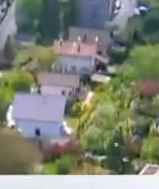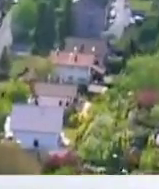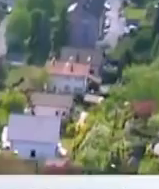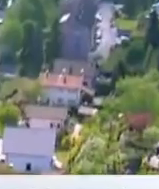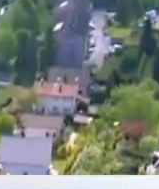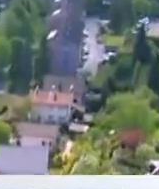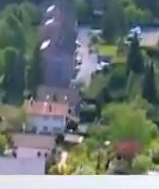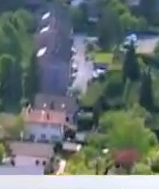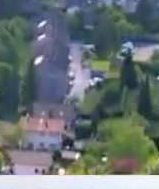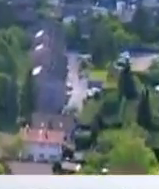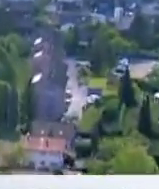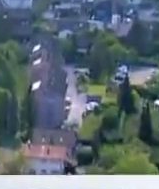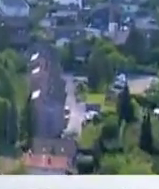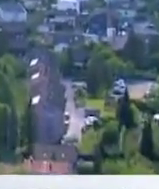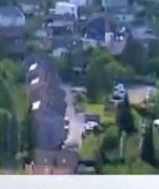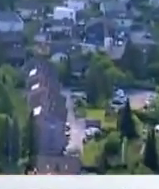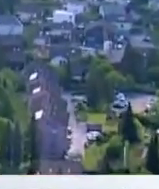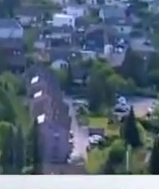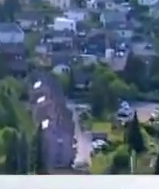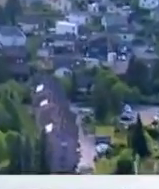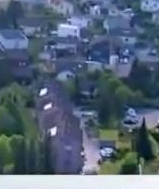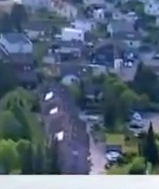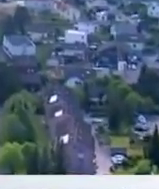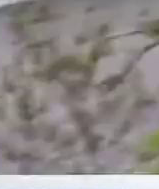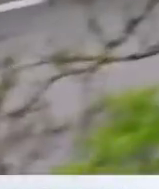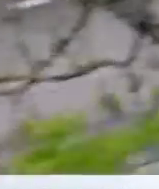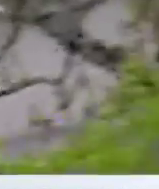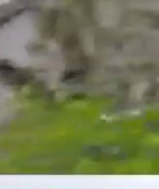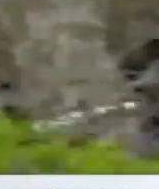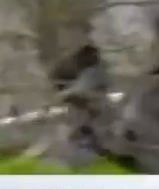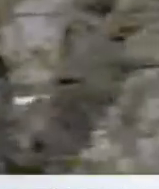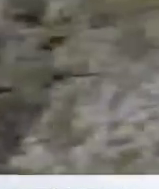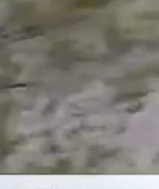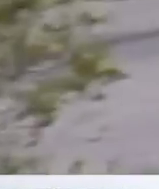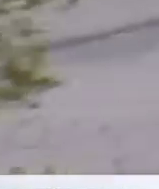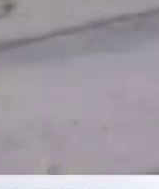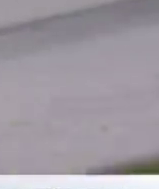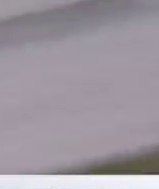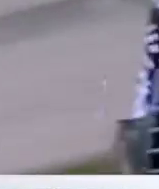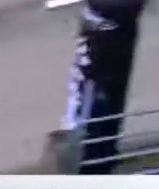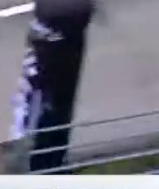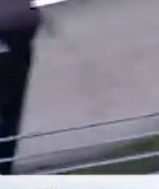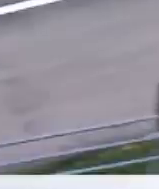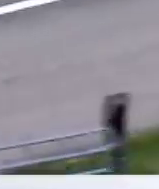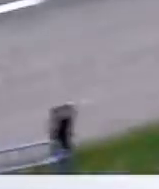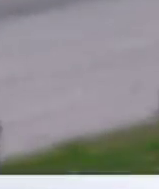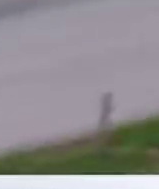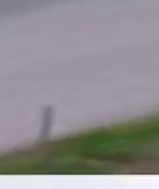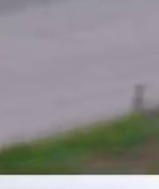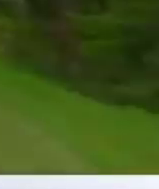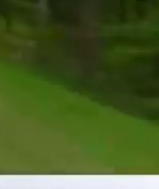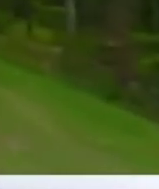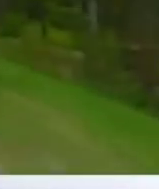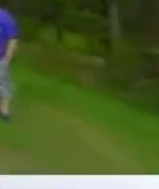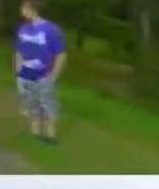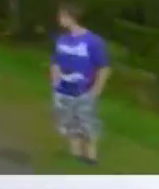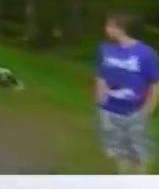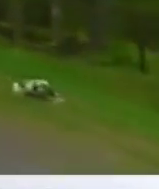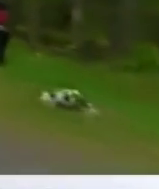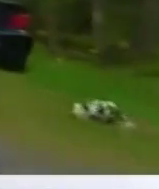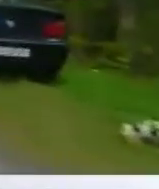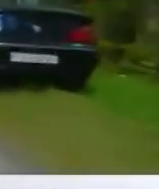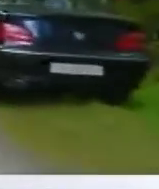было преодолеть расстояние от Фрайбурга до Делимона, а это более 166 километров, при том, что гонщиков ожидали